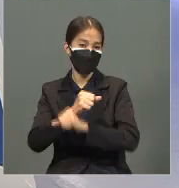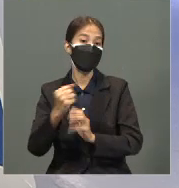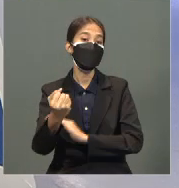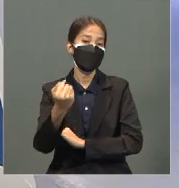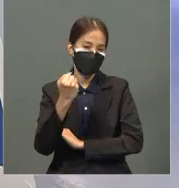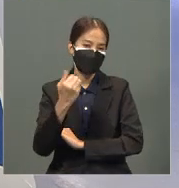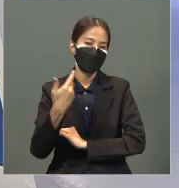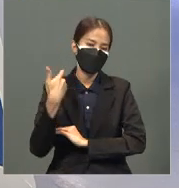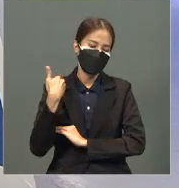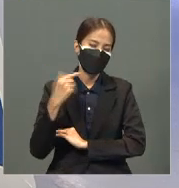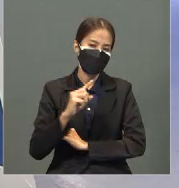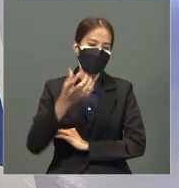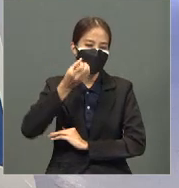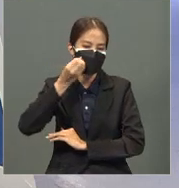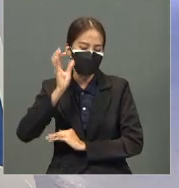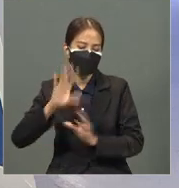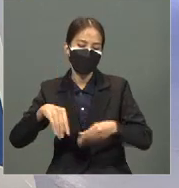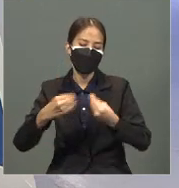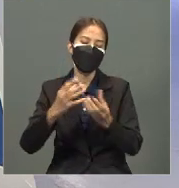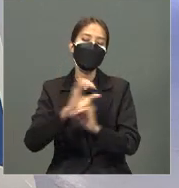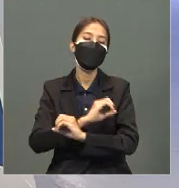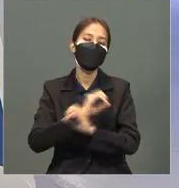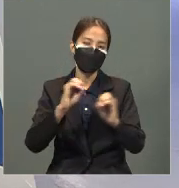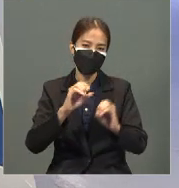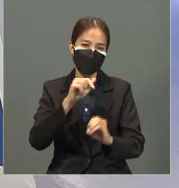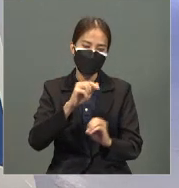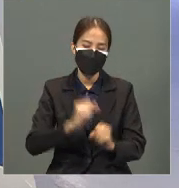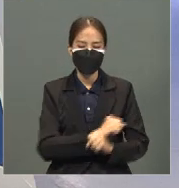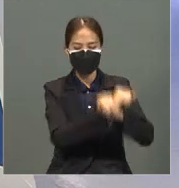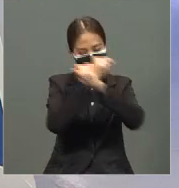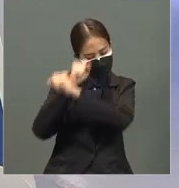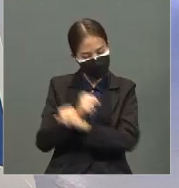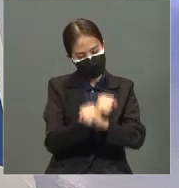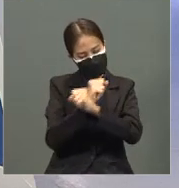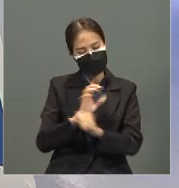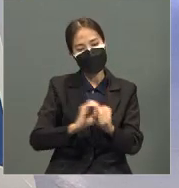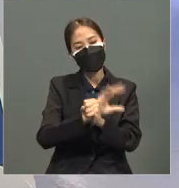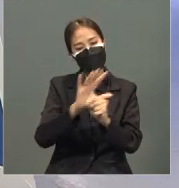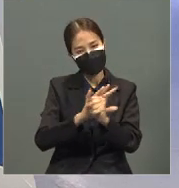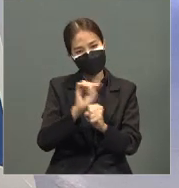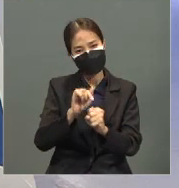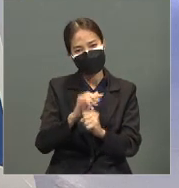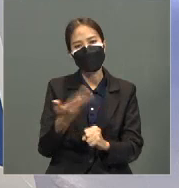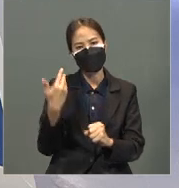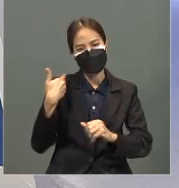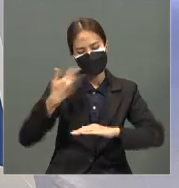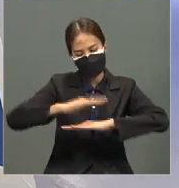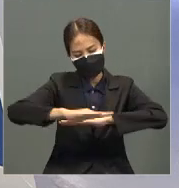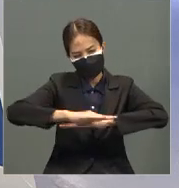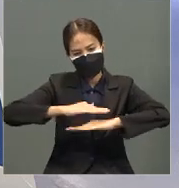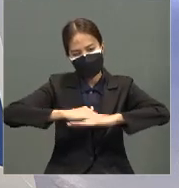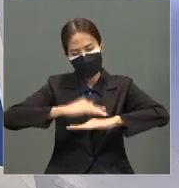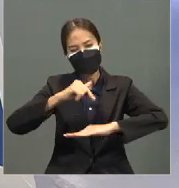รื่องของการเดินทางขับขี่อย่างปลอดภัยรวมไปจนถึงมาตรการป้องกันโควิด-19 ด้วยนะคะที่ชายแดนเขาก็มีการคุมเ